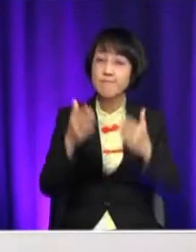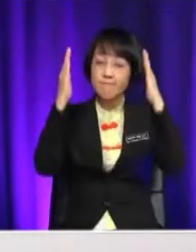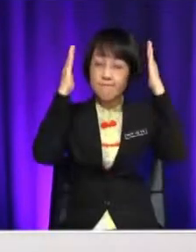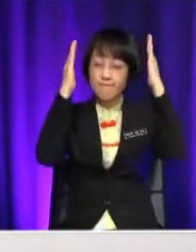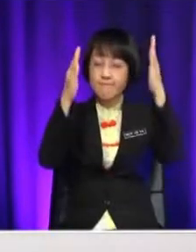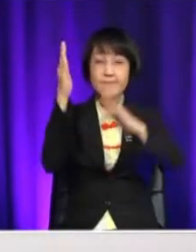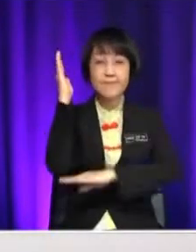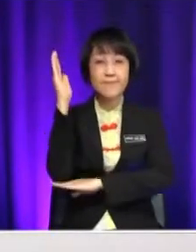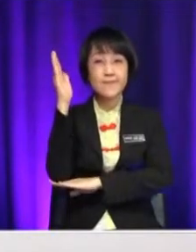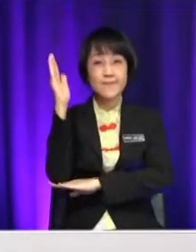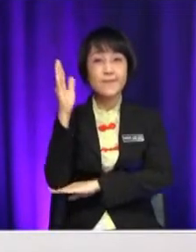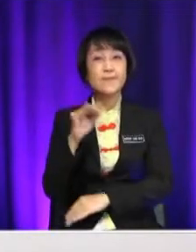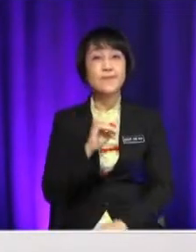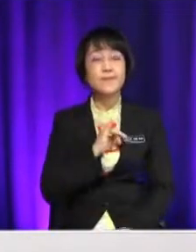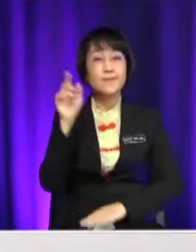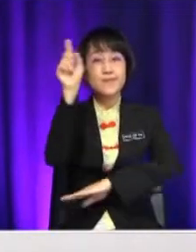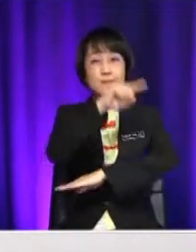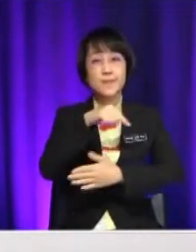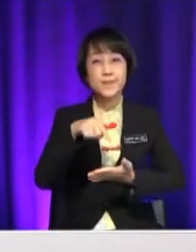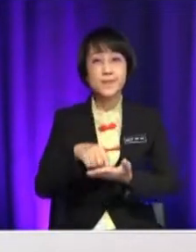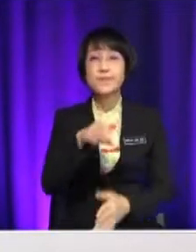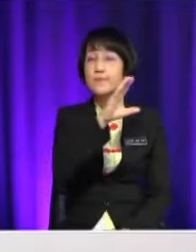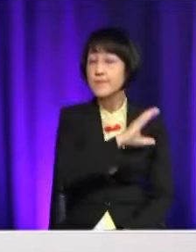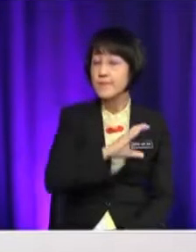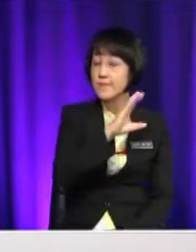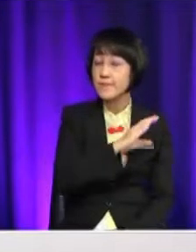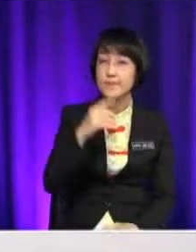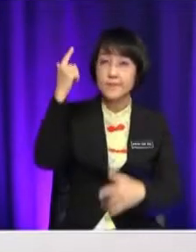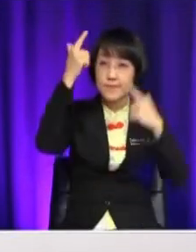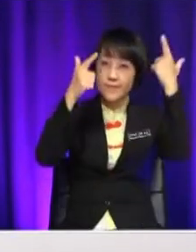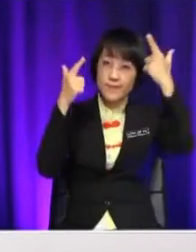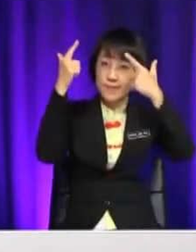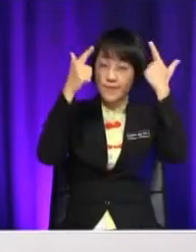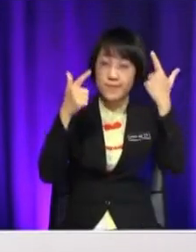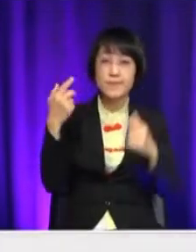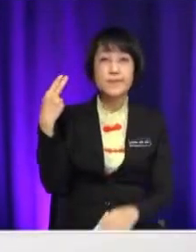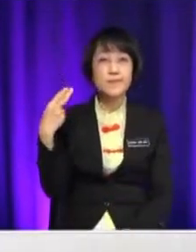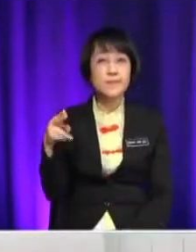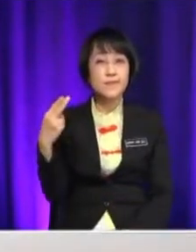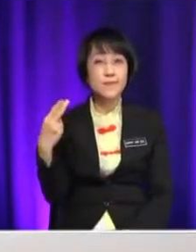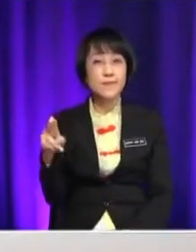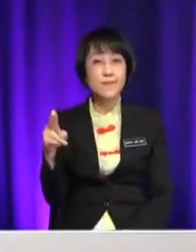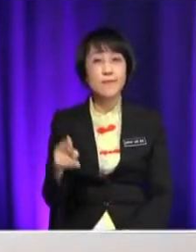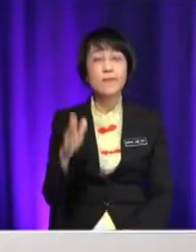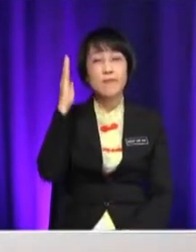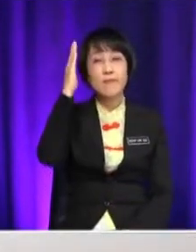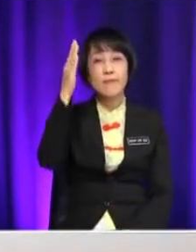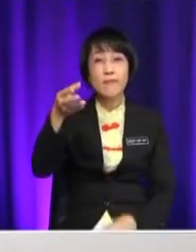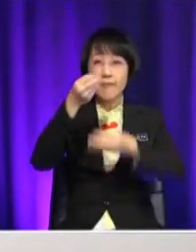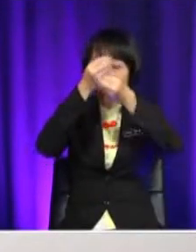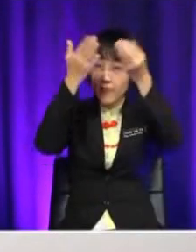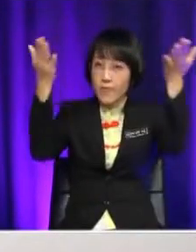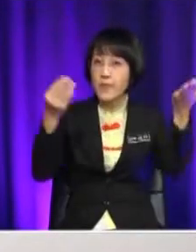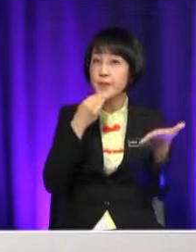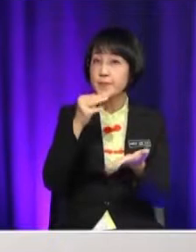saya pada hari ini ialah ciri-ciri pelancongan hijau. Pelancongan hijau akan menyebarkan mesej